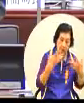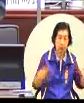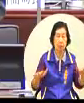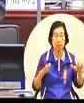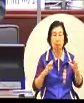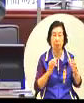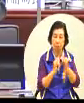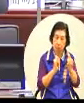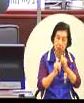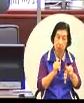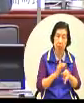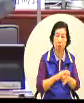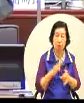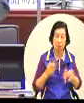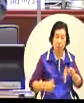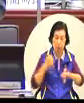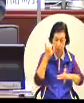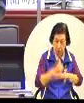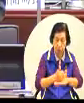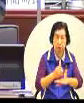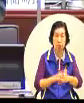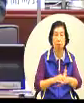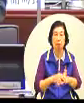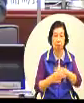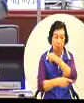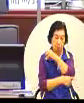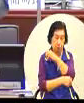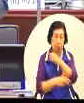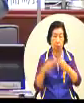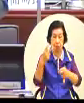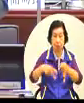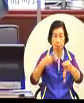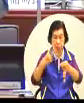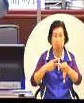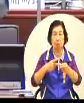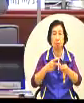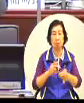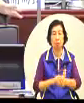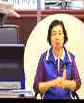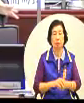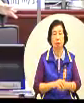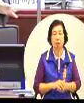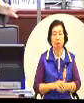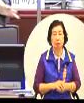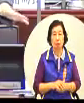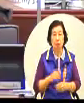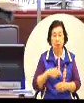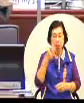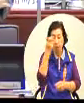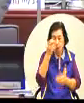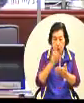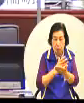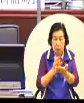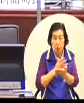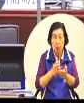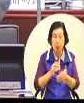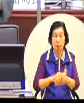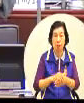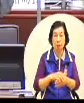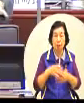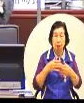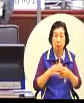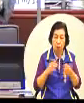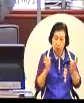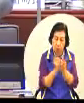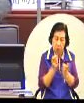高雄市长的任期剩下最后两年，那最后两年我也在评估我到底很多困